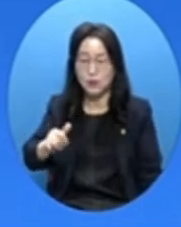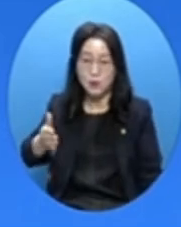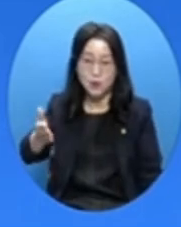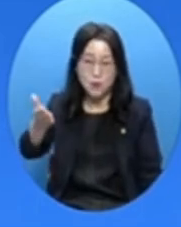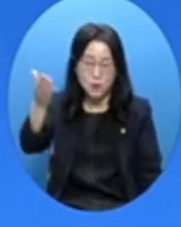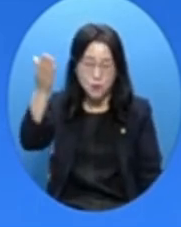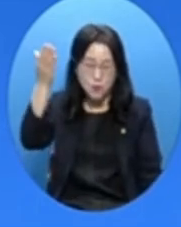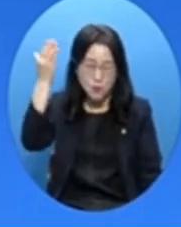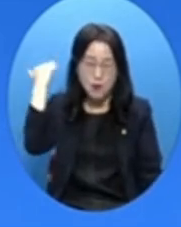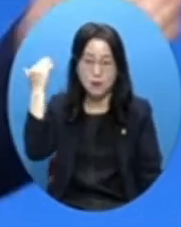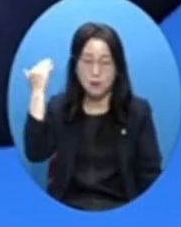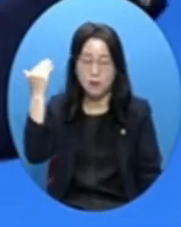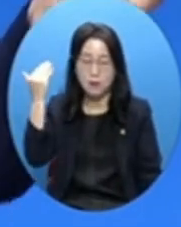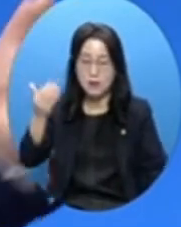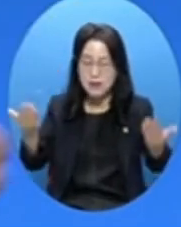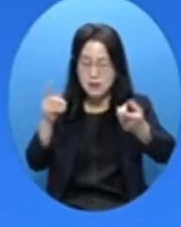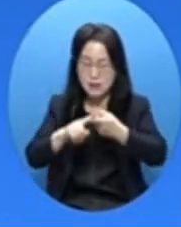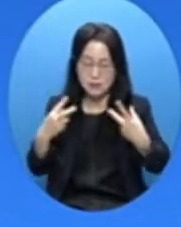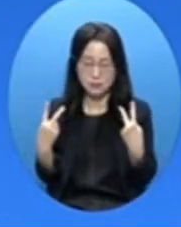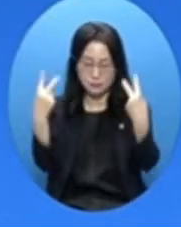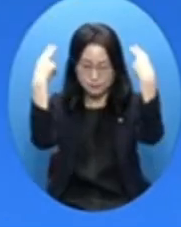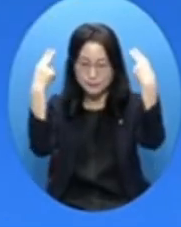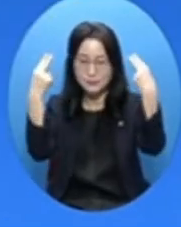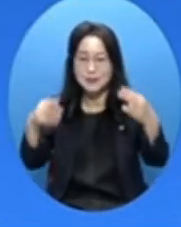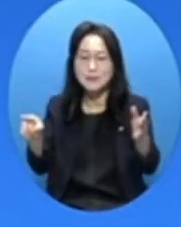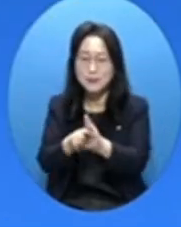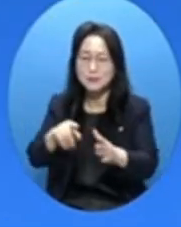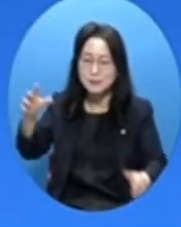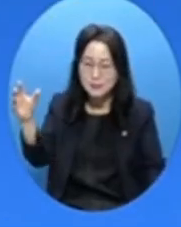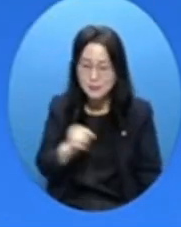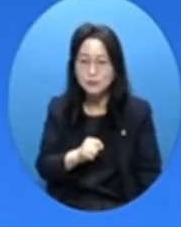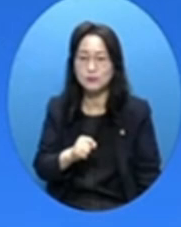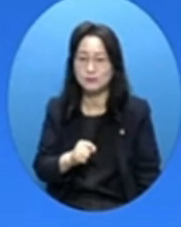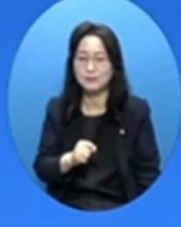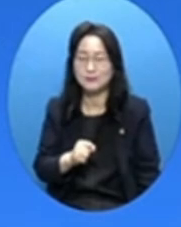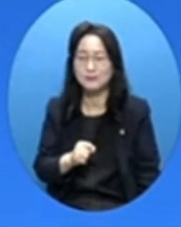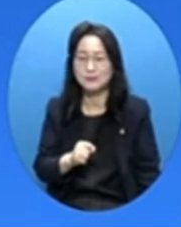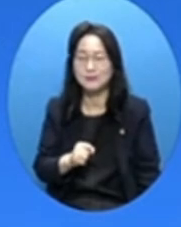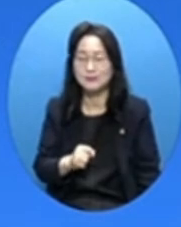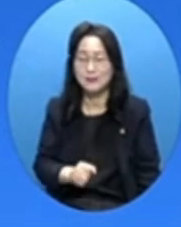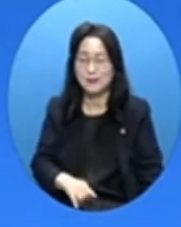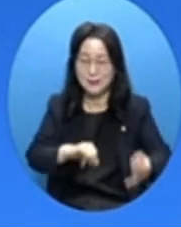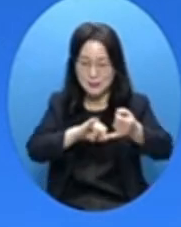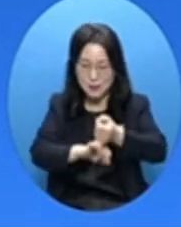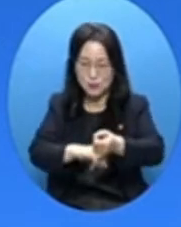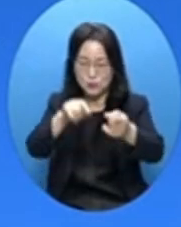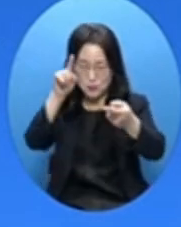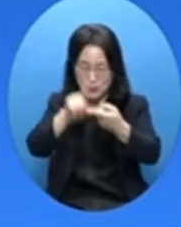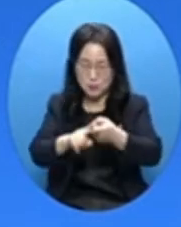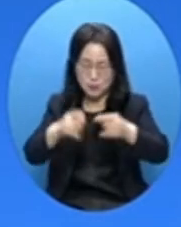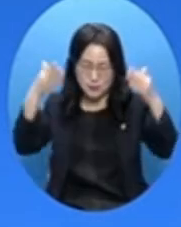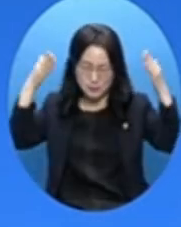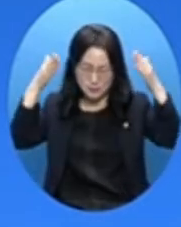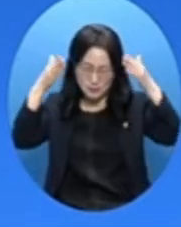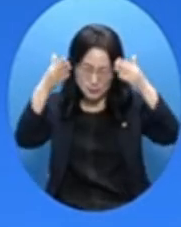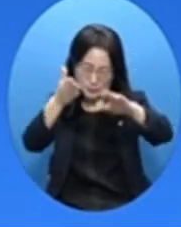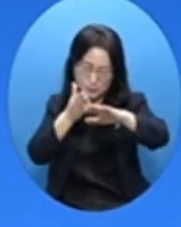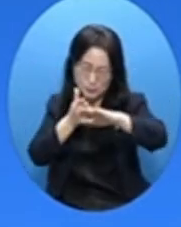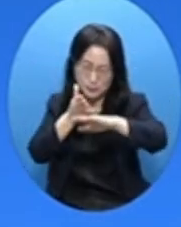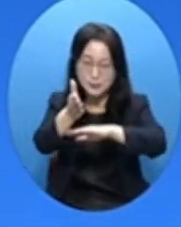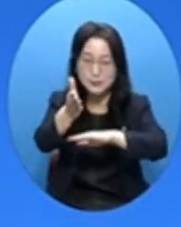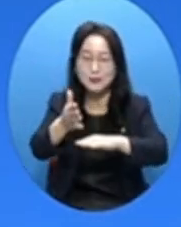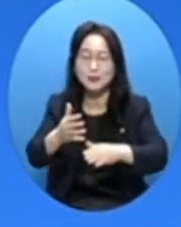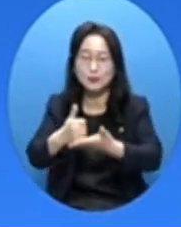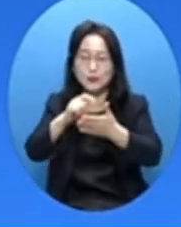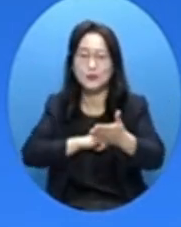거액 옷을 내던져 버리고 믿음으로 약세 말씀 붙잡고 앞만 바라보고 나아가는 여러 보다 될지를